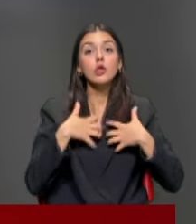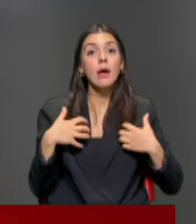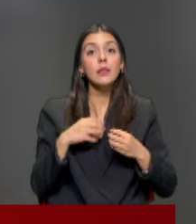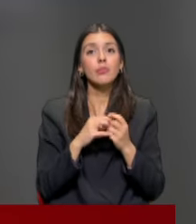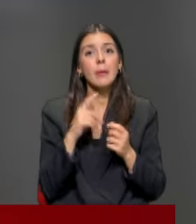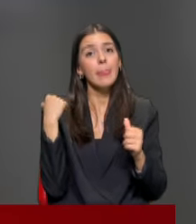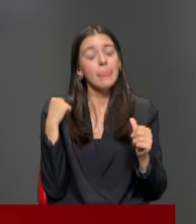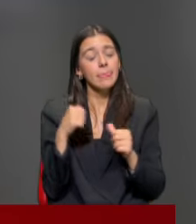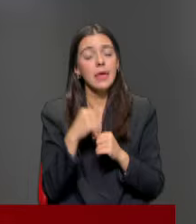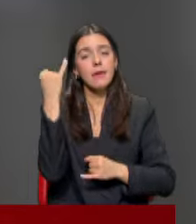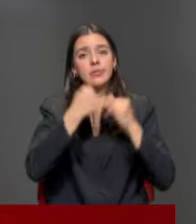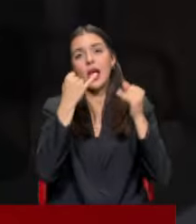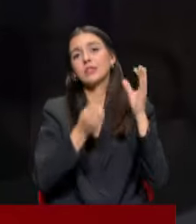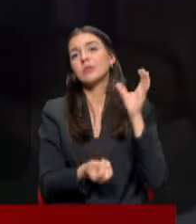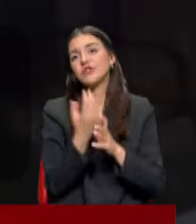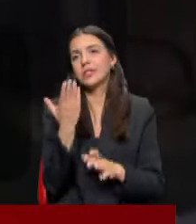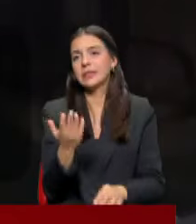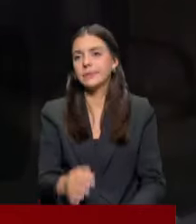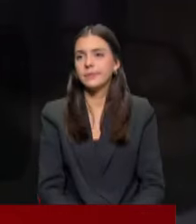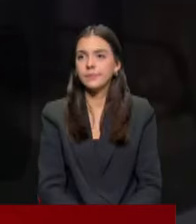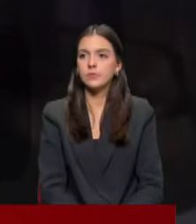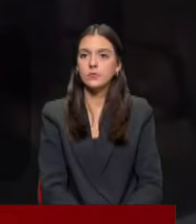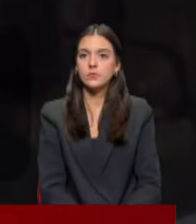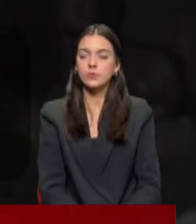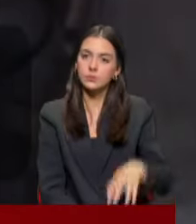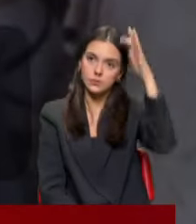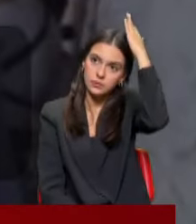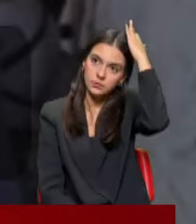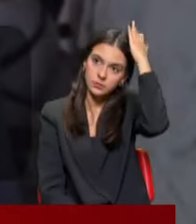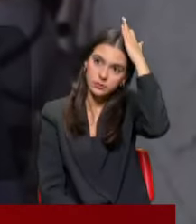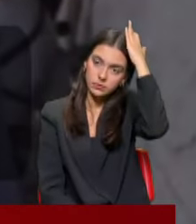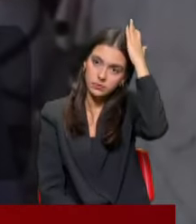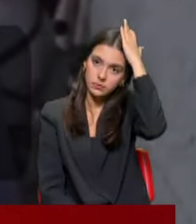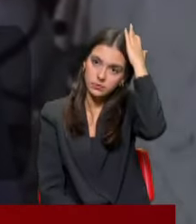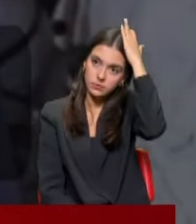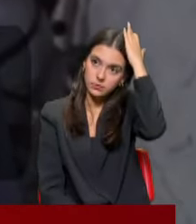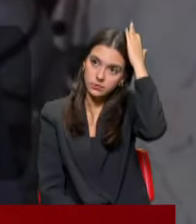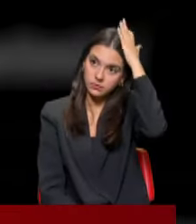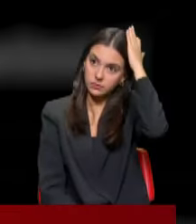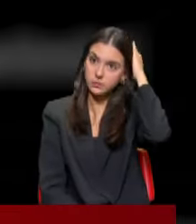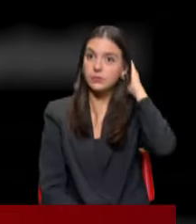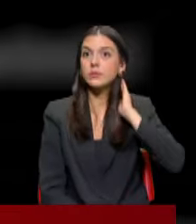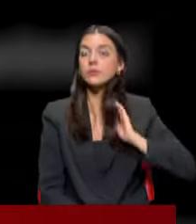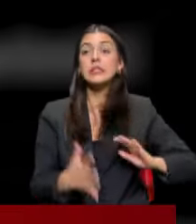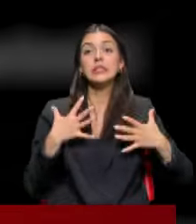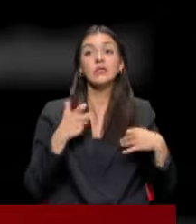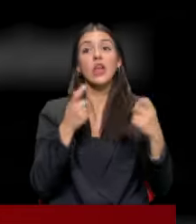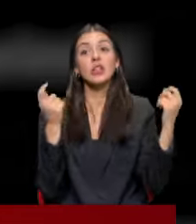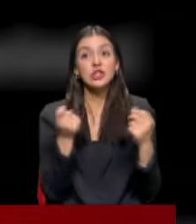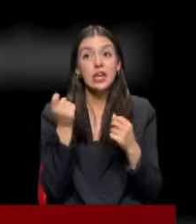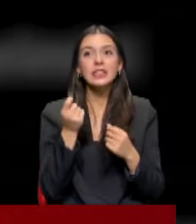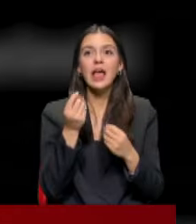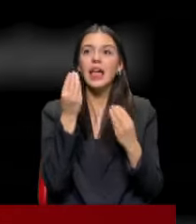sorunuysa bir kez daha tartışmaya açıldı. Kapının girişinde metal dedektör var ama altı durumda bırakılmış. Sağlık çalışanları